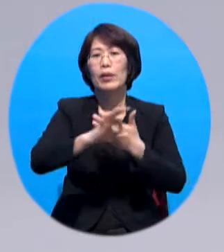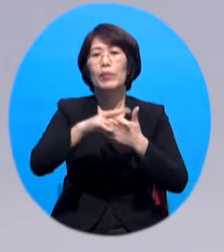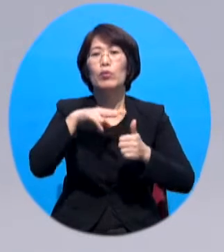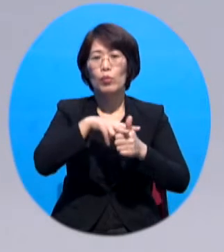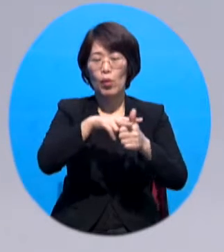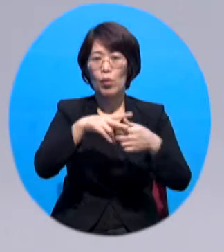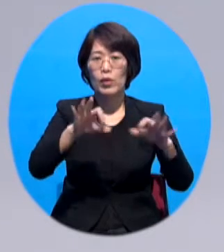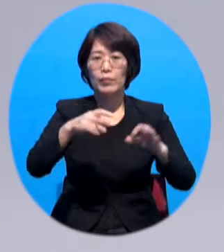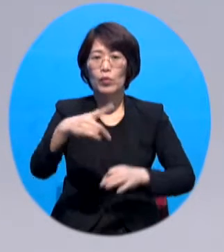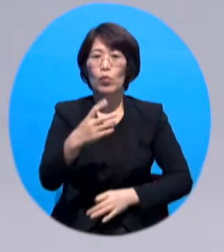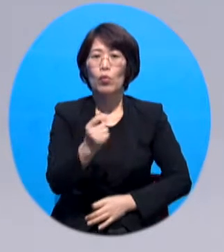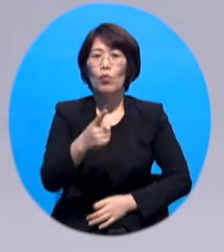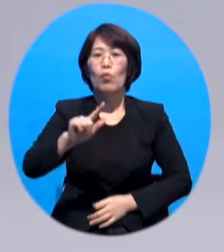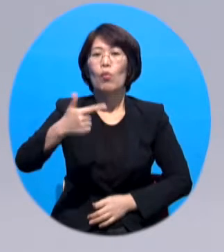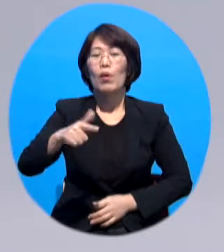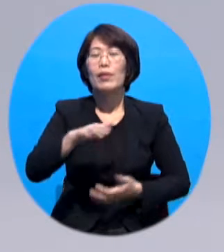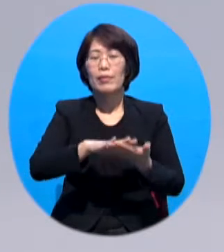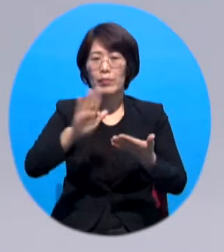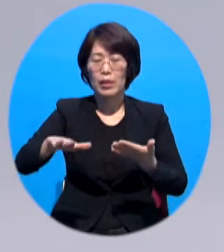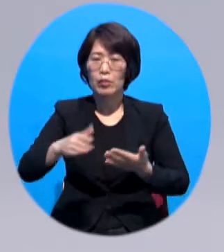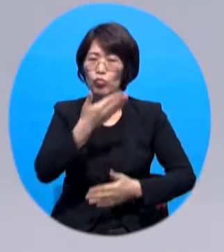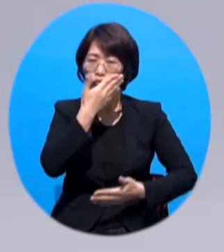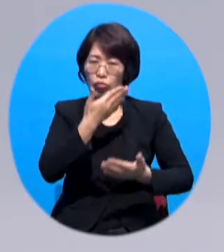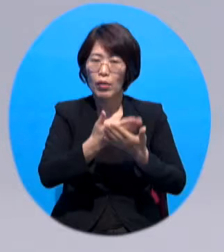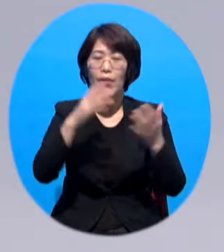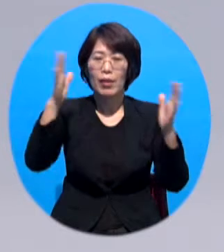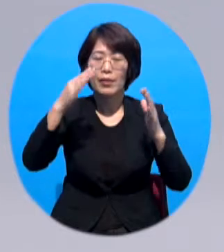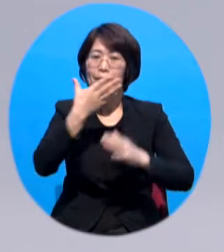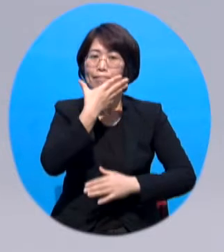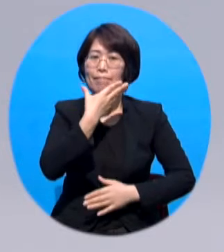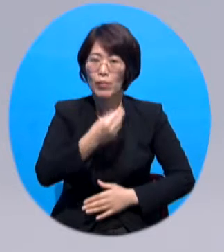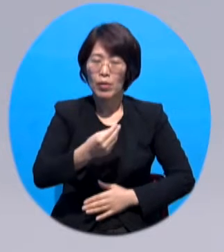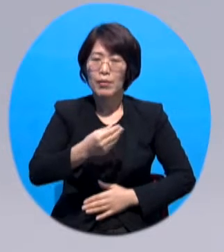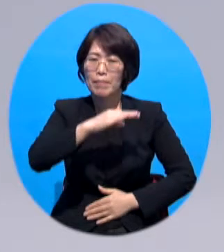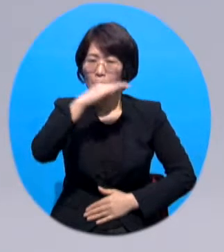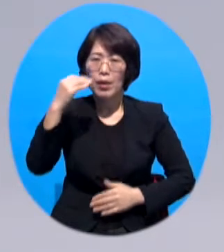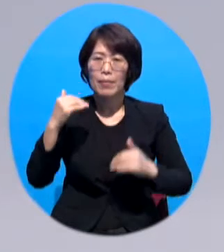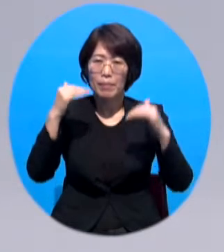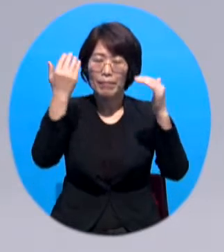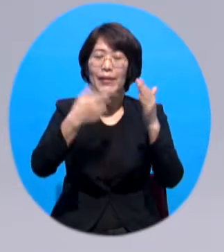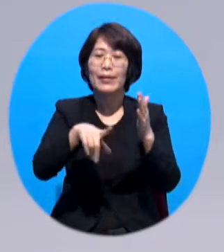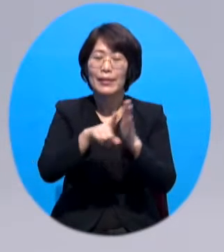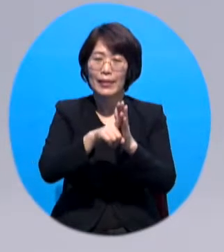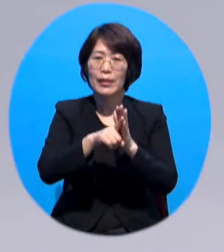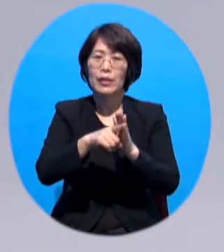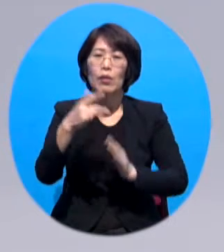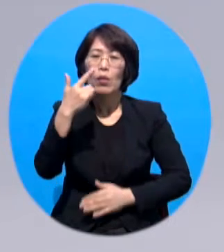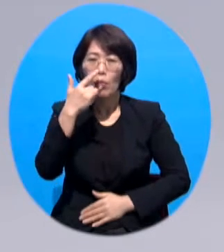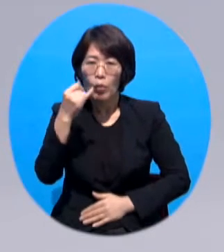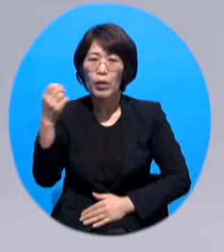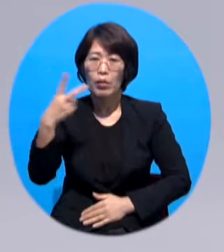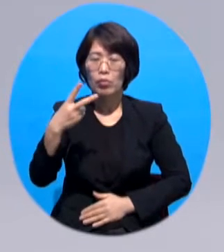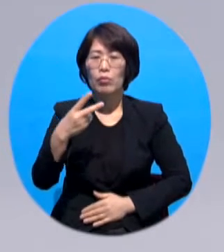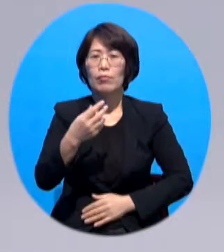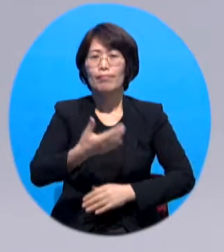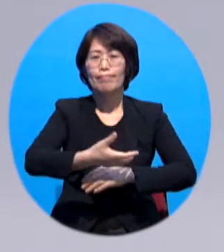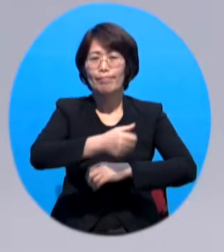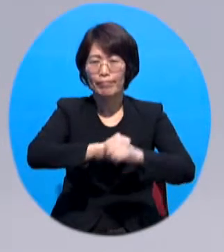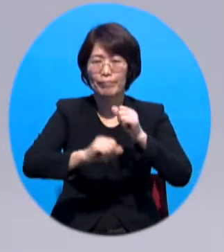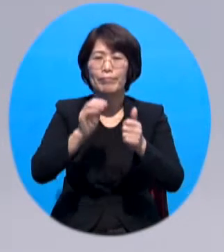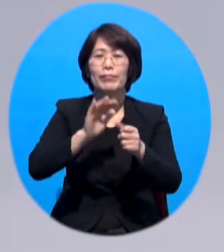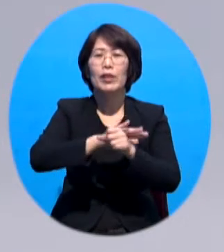갱 토 아닙니다 소중한 우리 아이들을 행복하고 바르게 성장하기 위해서 우리 학부모님들 헌신적으로